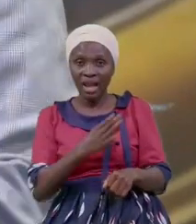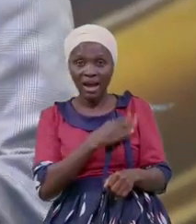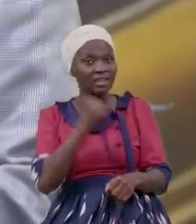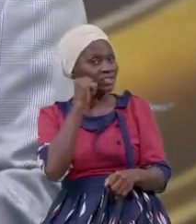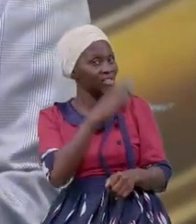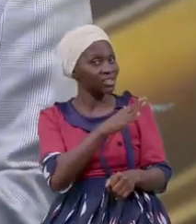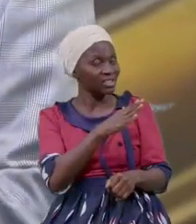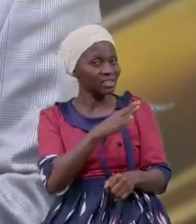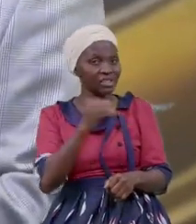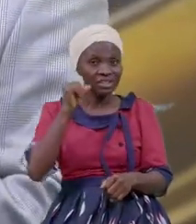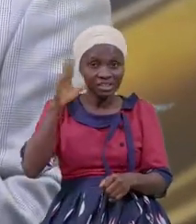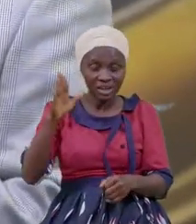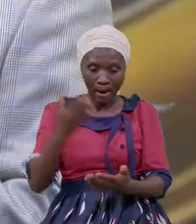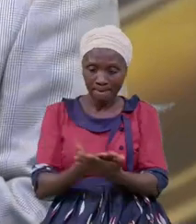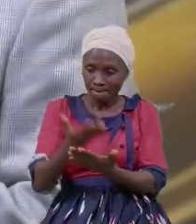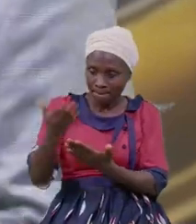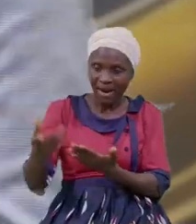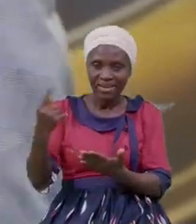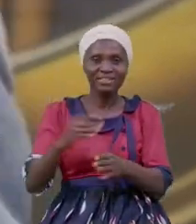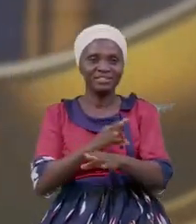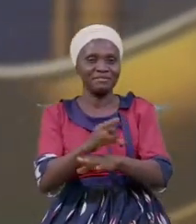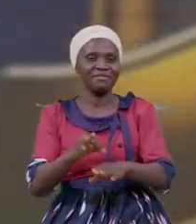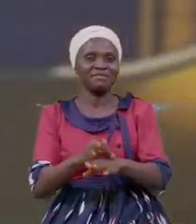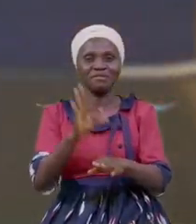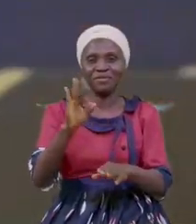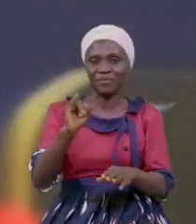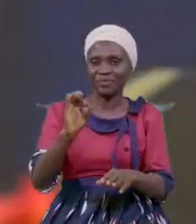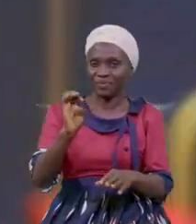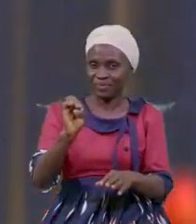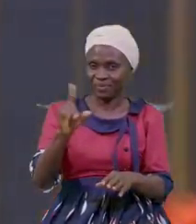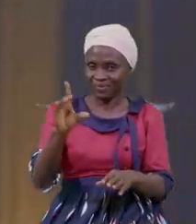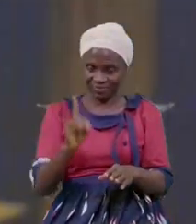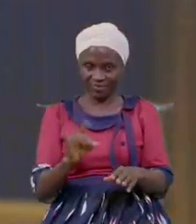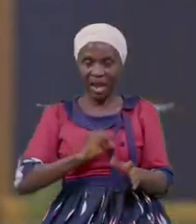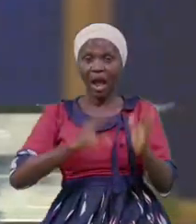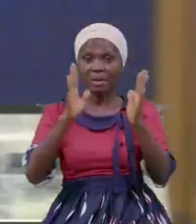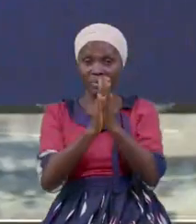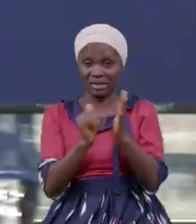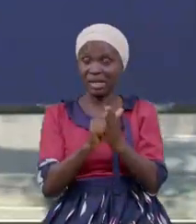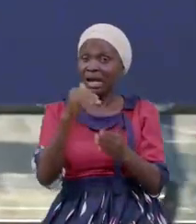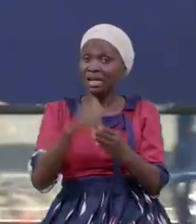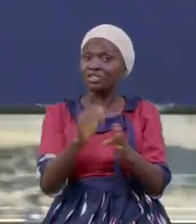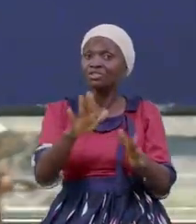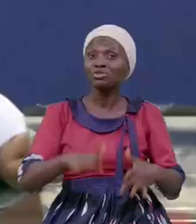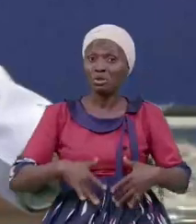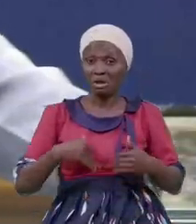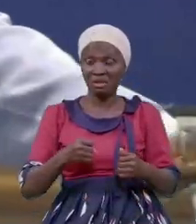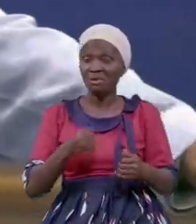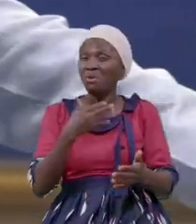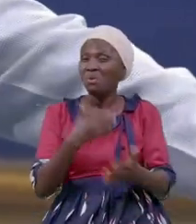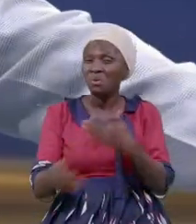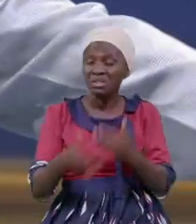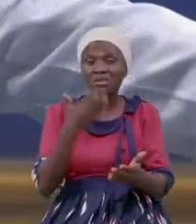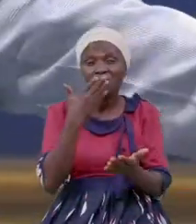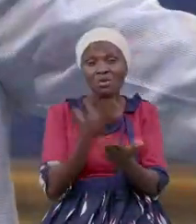laacquierre et je prie que dans ta vie toute bonnes choses que le Seigneur a résolu